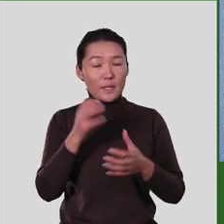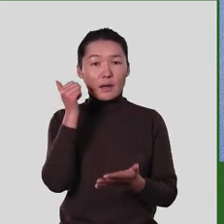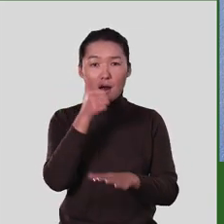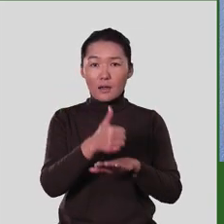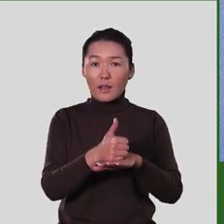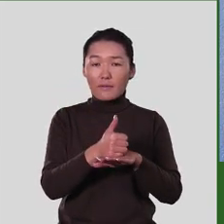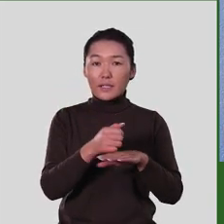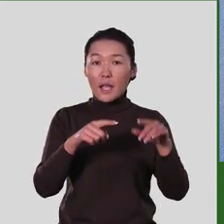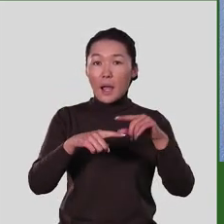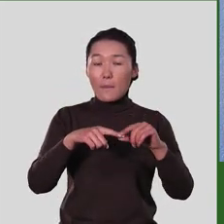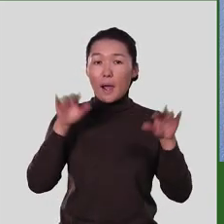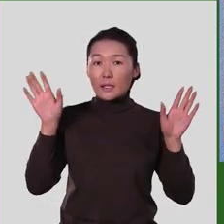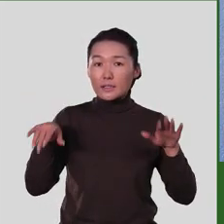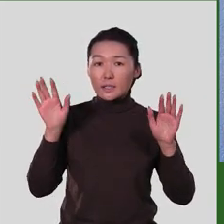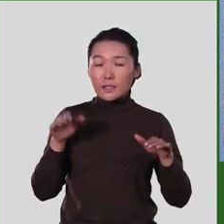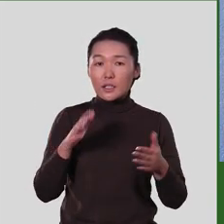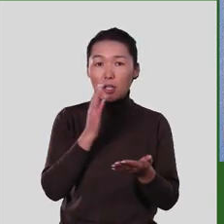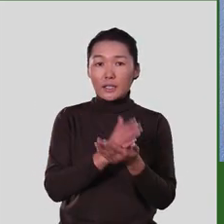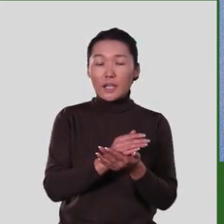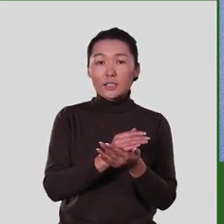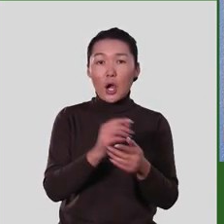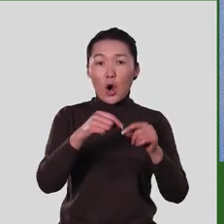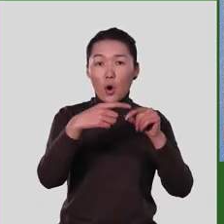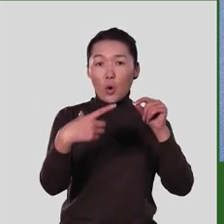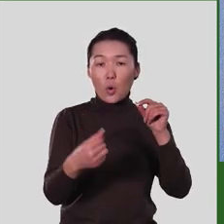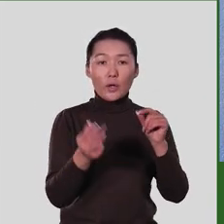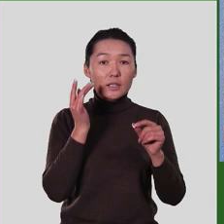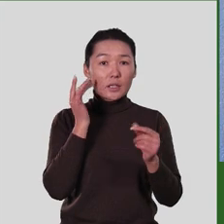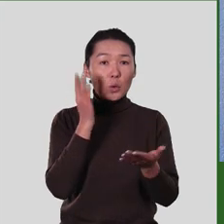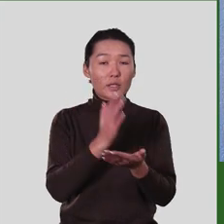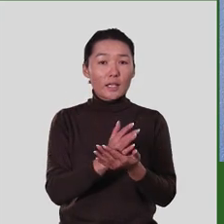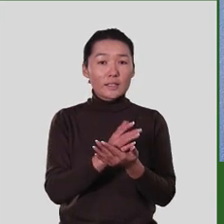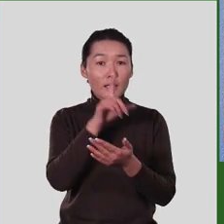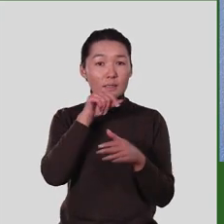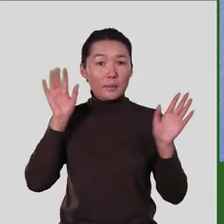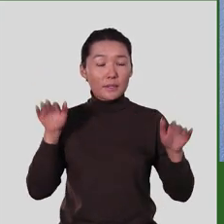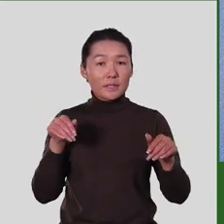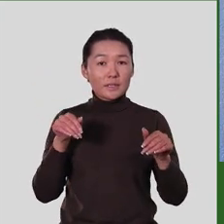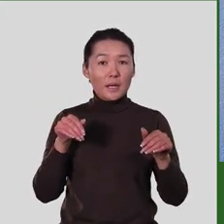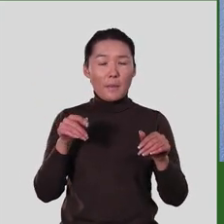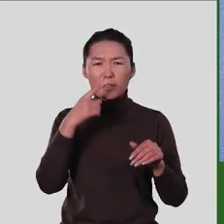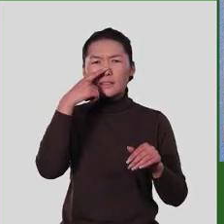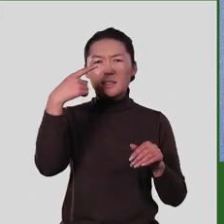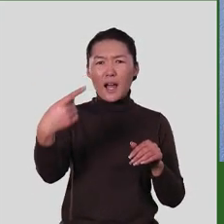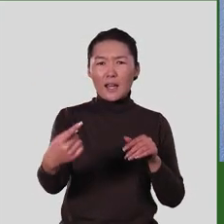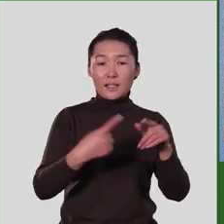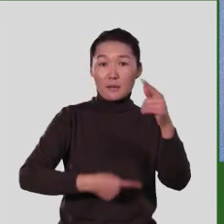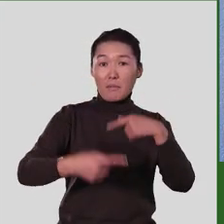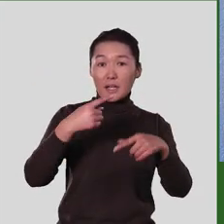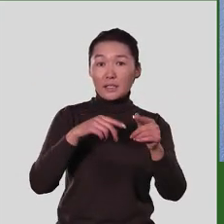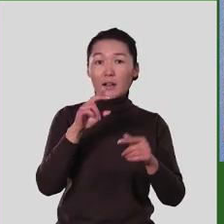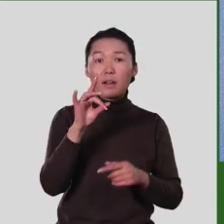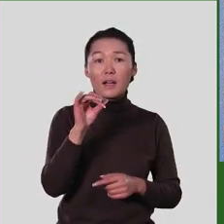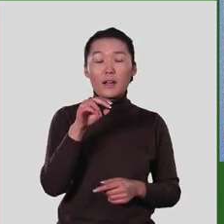палец крыла вооружен когтем, который достался этим птицам от самых дальних-предальних предков –